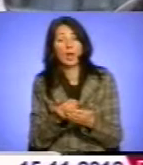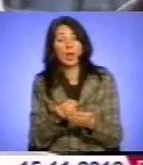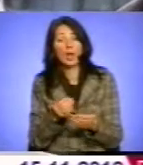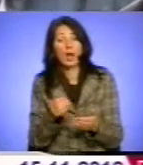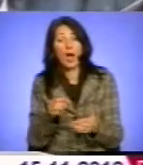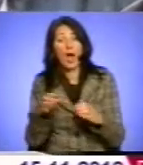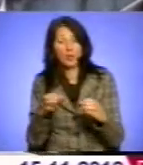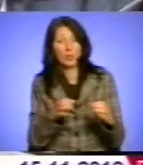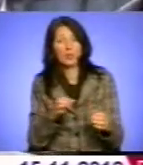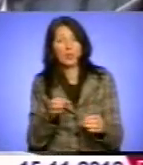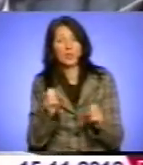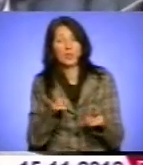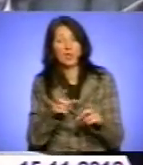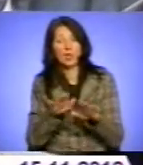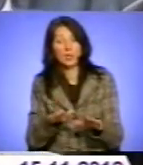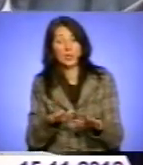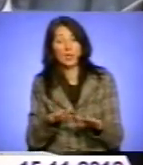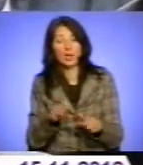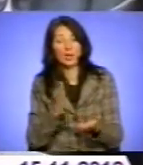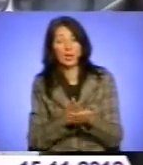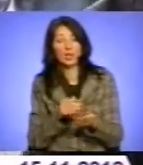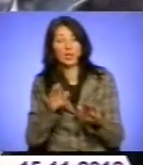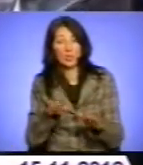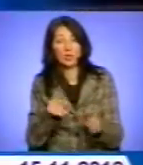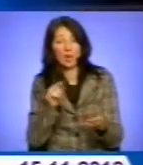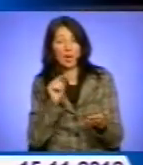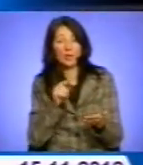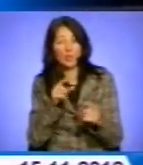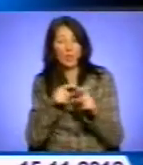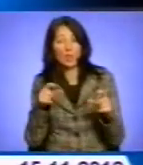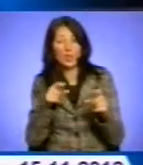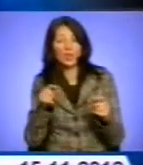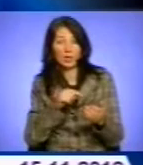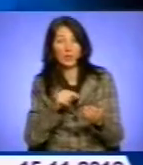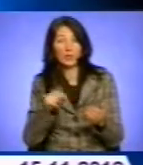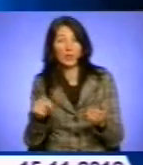для пільговиків, так? Ні, місця вказані в білетах.